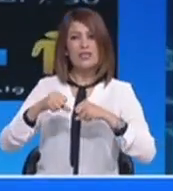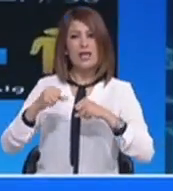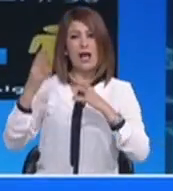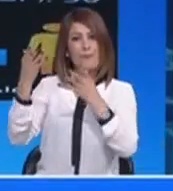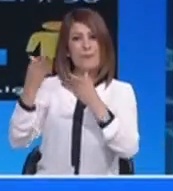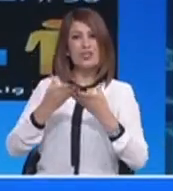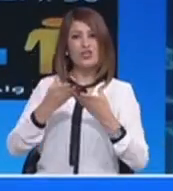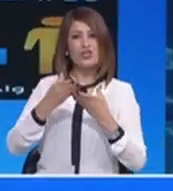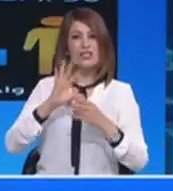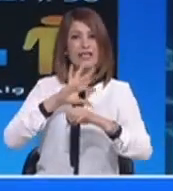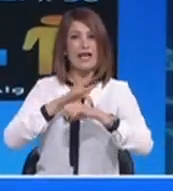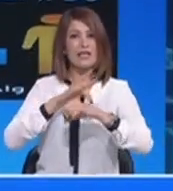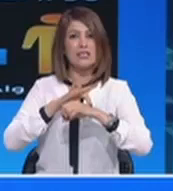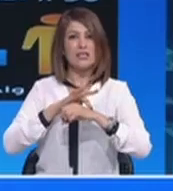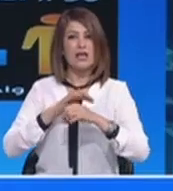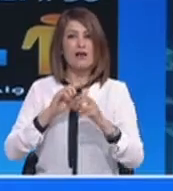تكون